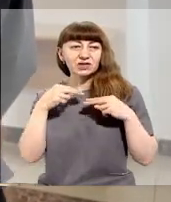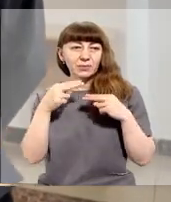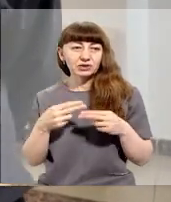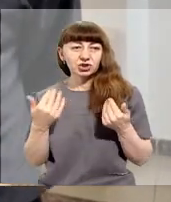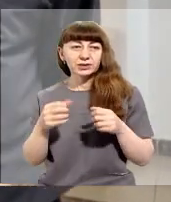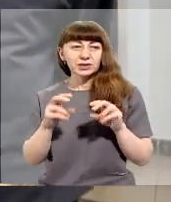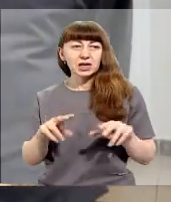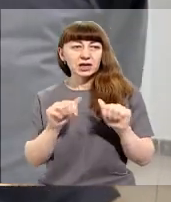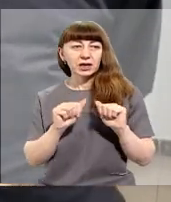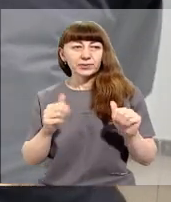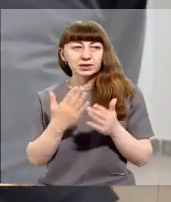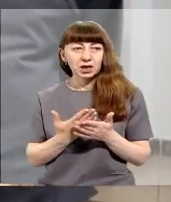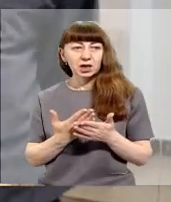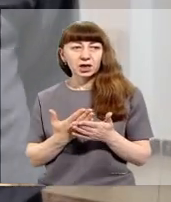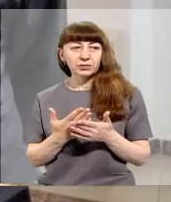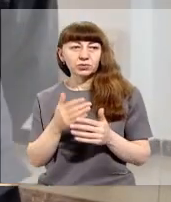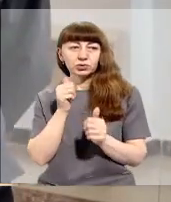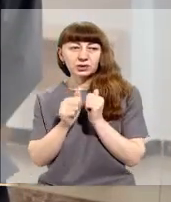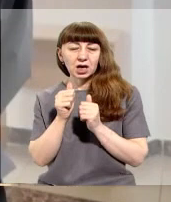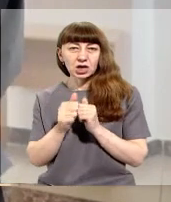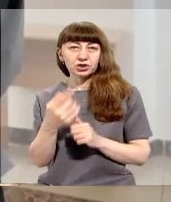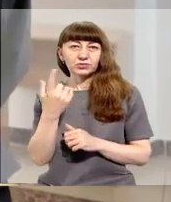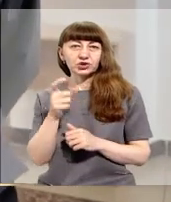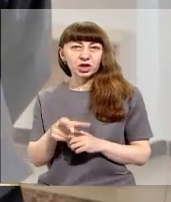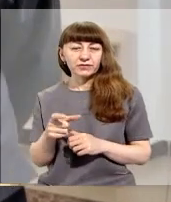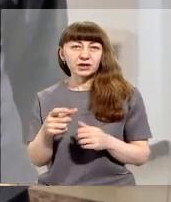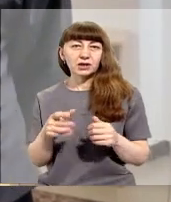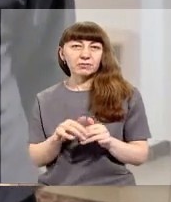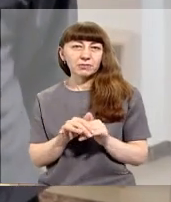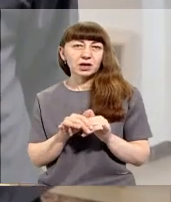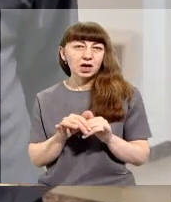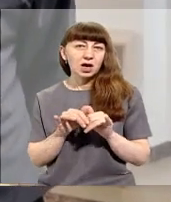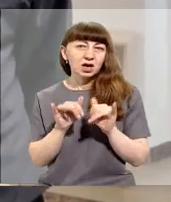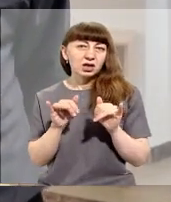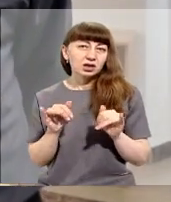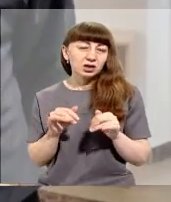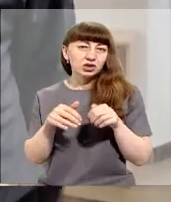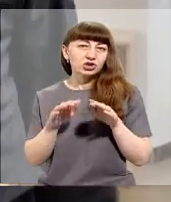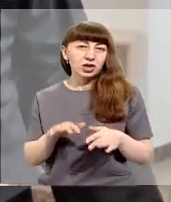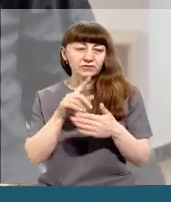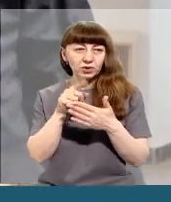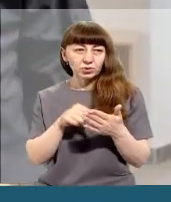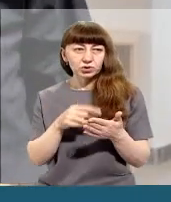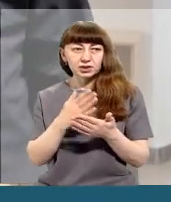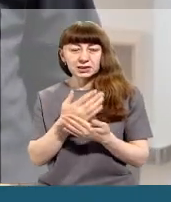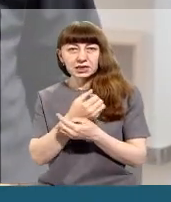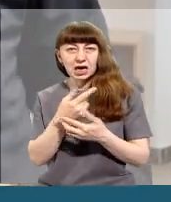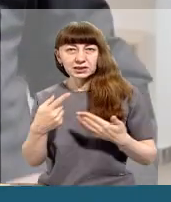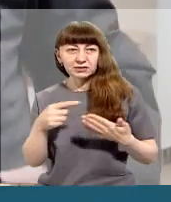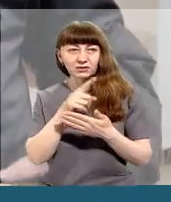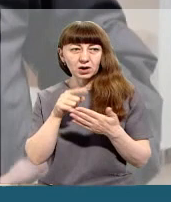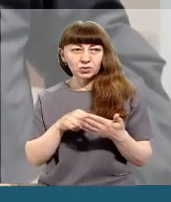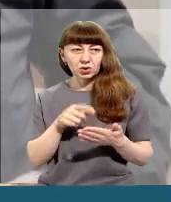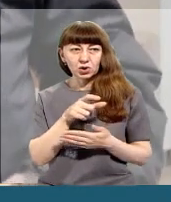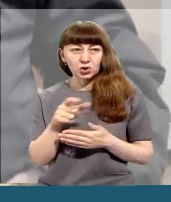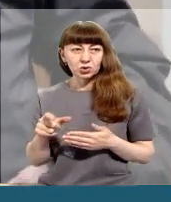да? Она сейчас будет отрабатывать с каждым гражданином. Да, есть различного рода вопросы, потому что все-таки это нелегко. Естественно, люди